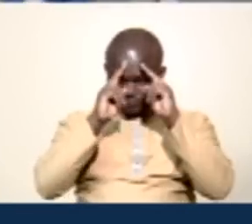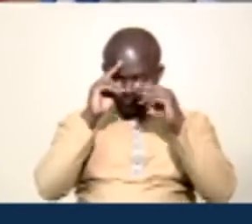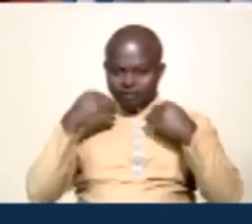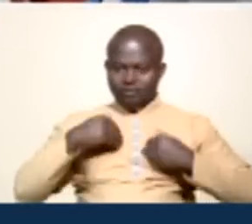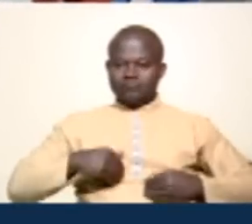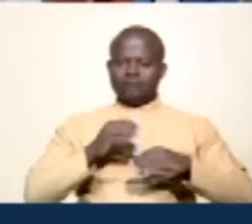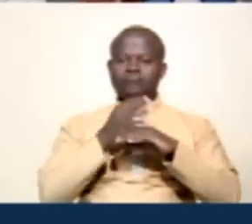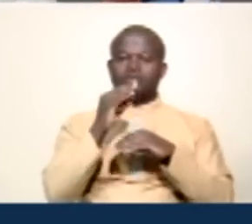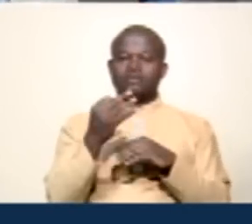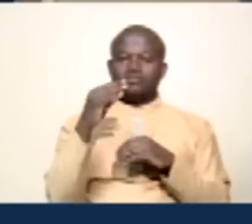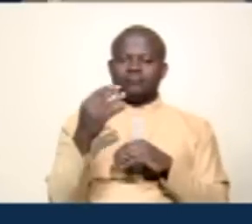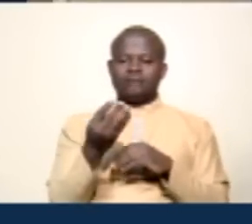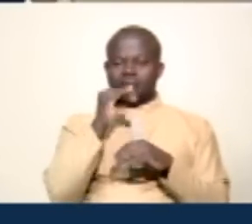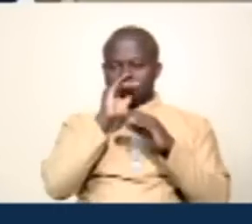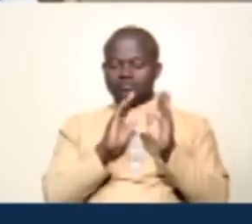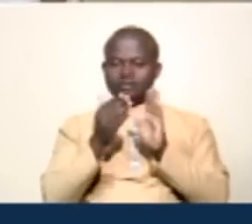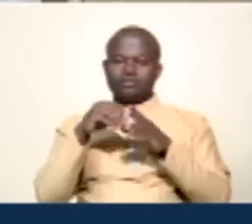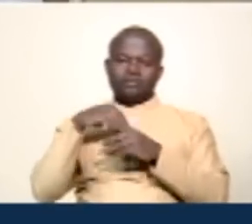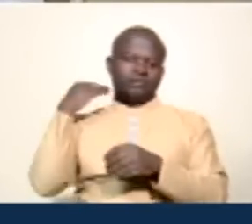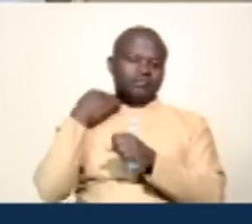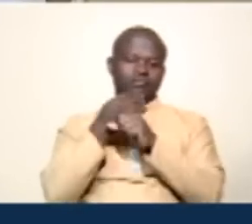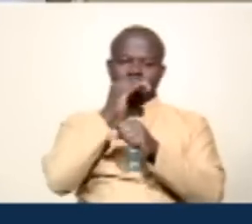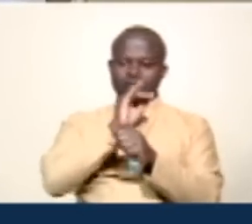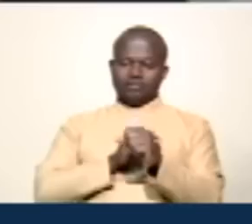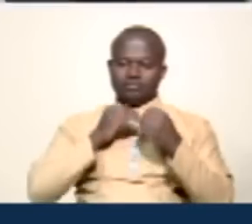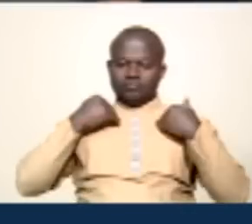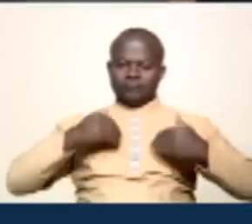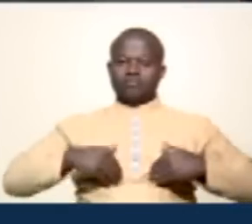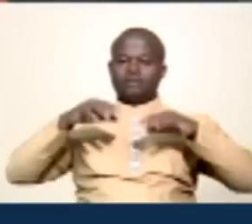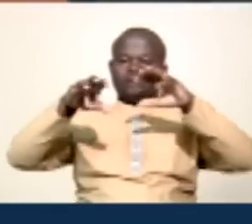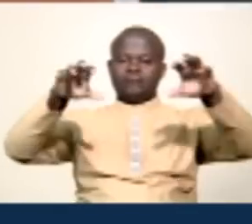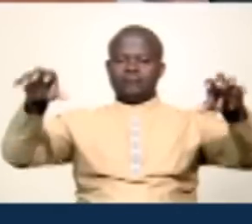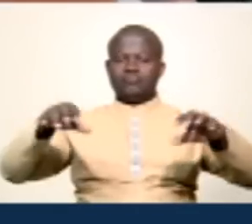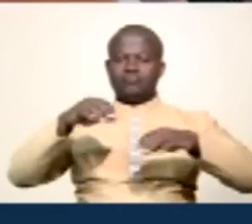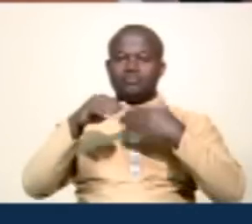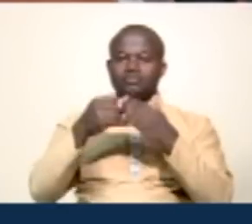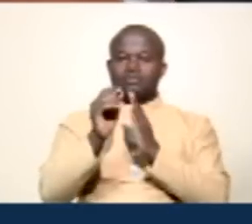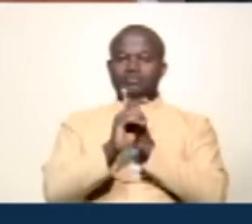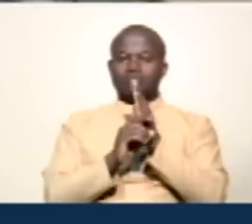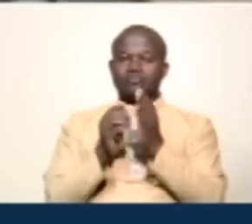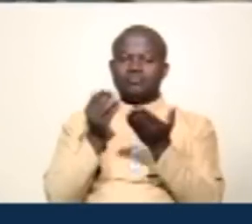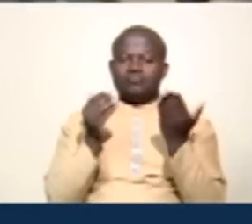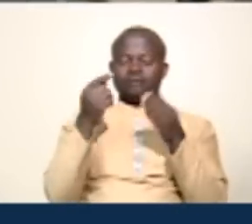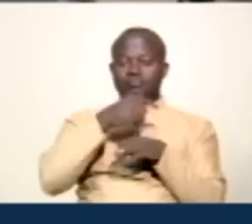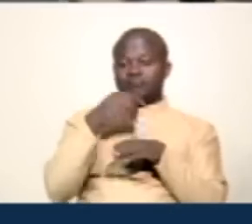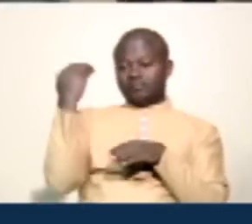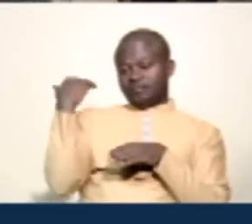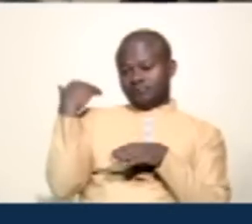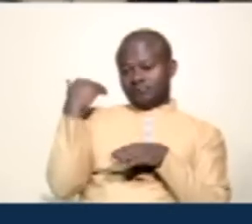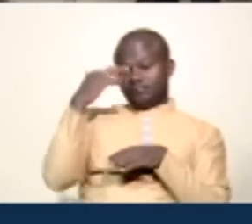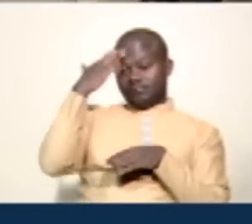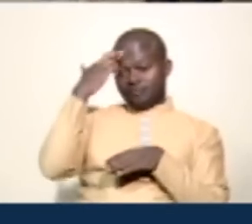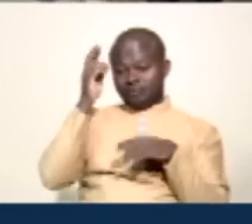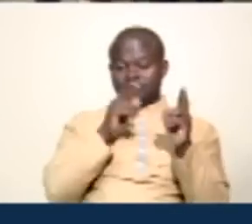imibiri 34 y'Abatutsi bazize Jenoside iyo mibiri ikaba yaragiye iboneka hirya no hino muri aka gace mu minsi yashize ni